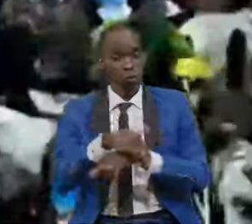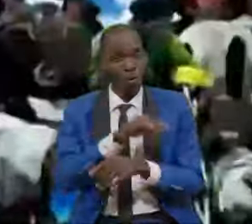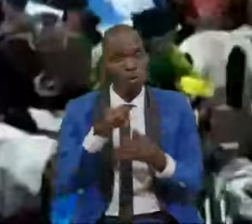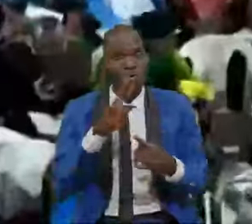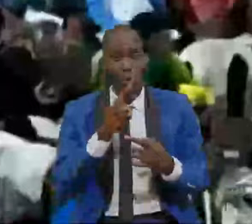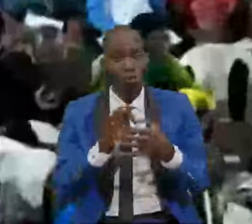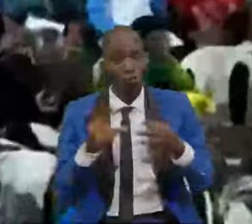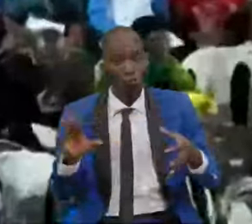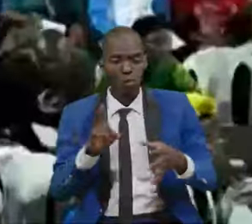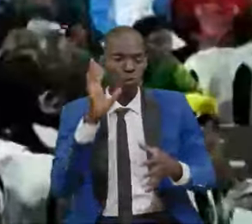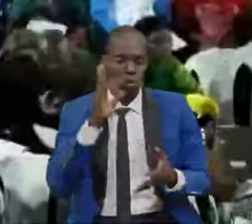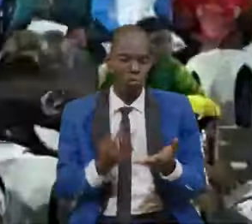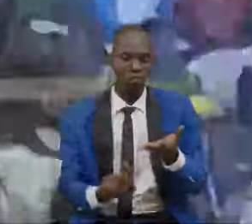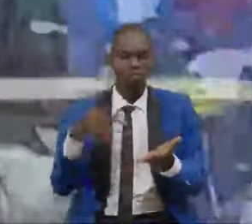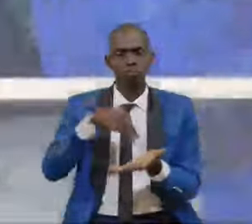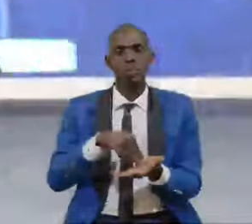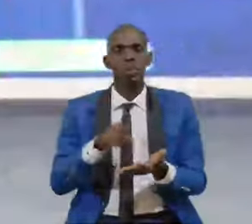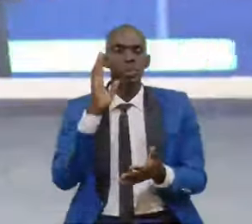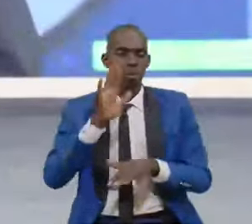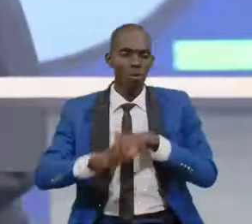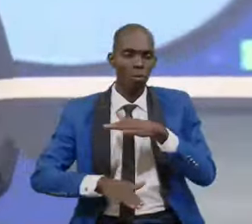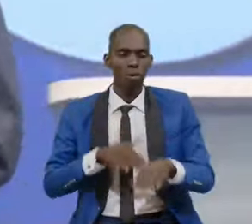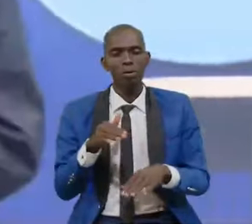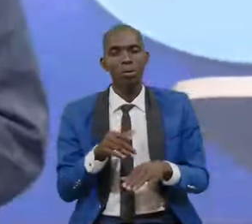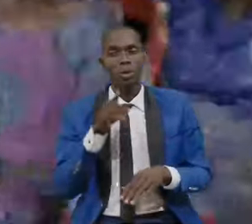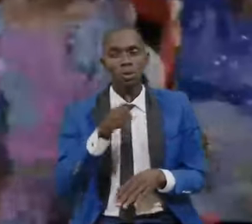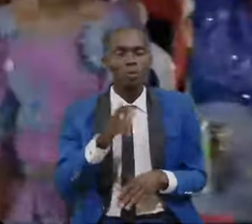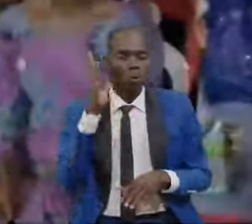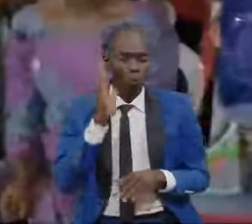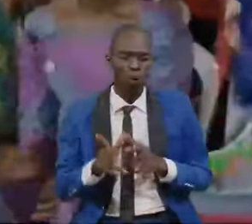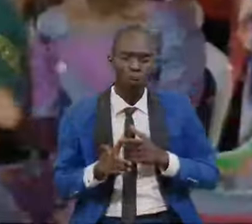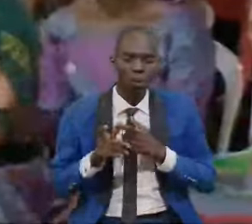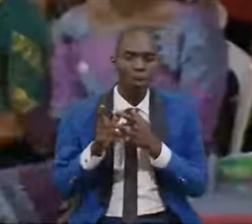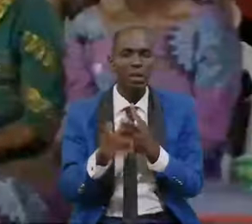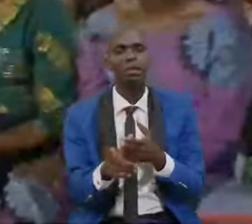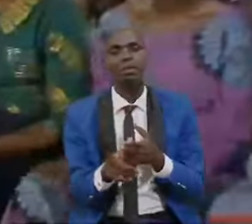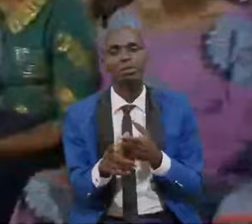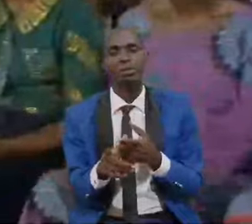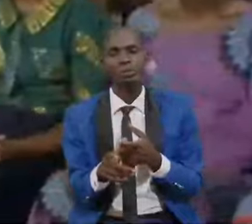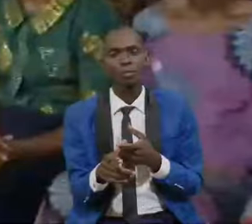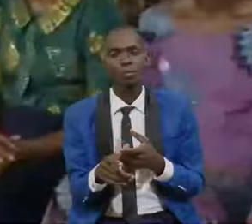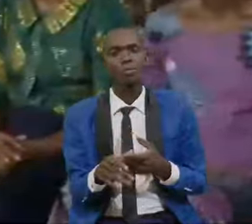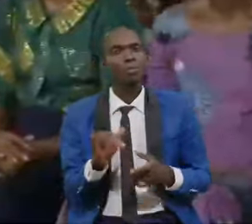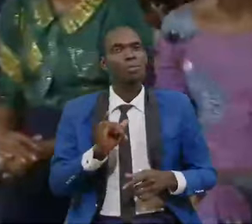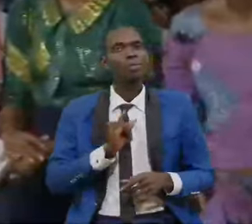lever. Tu vas marcher. Tu vas courir.